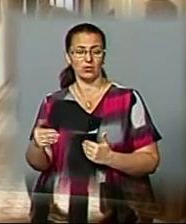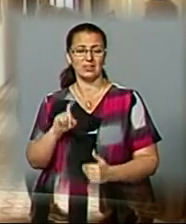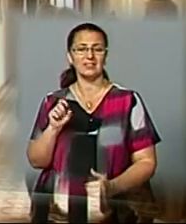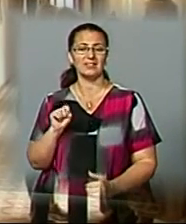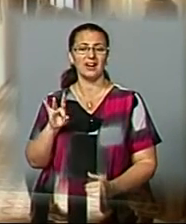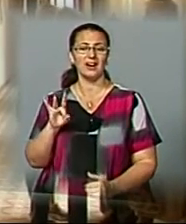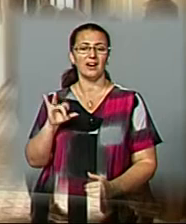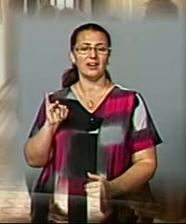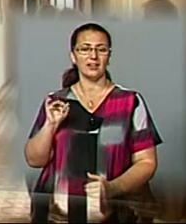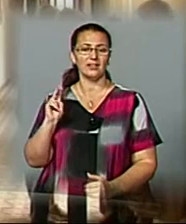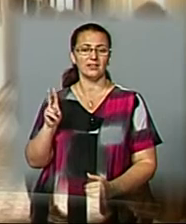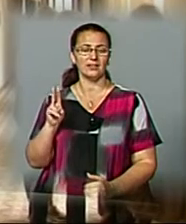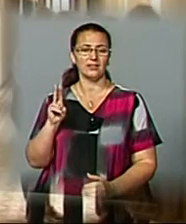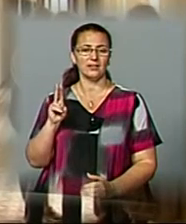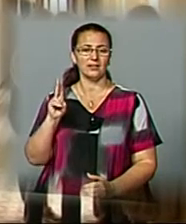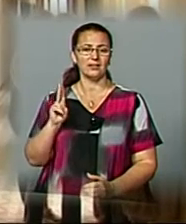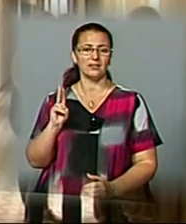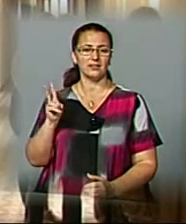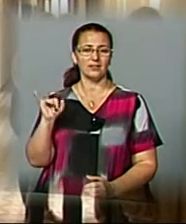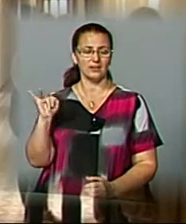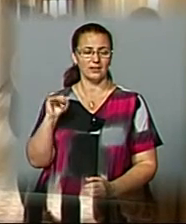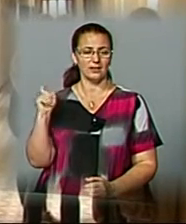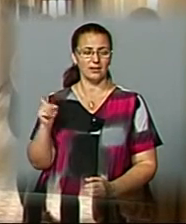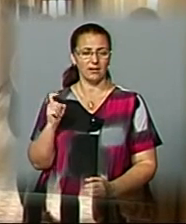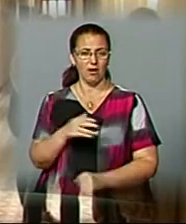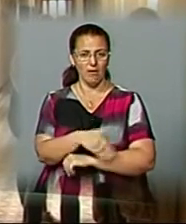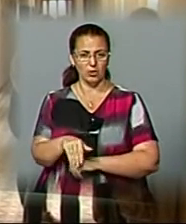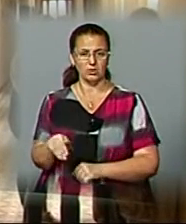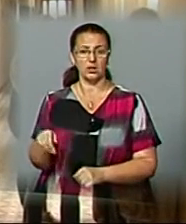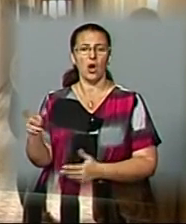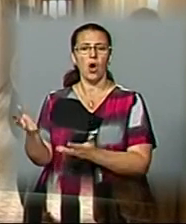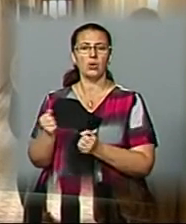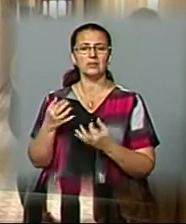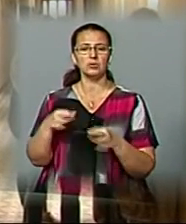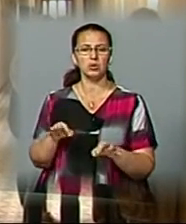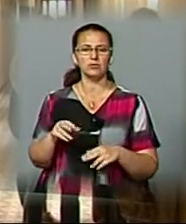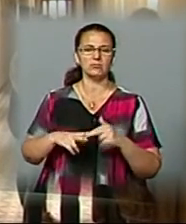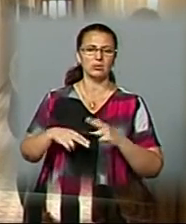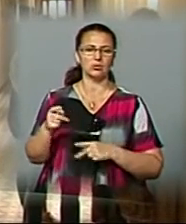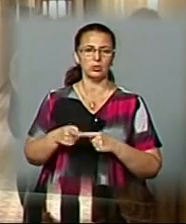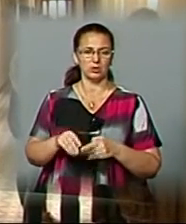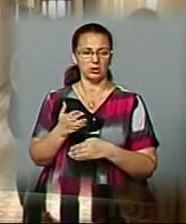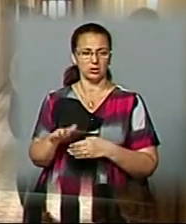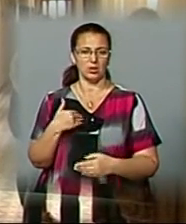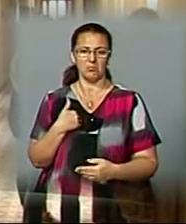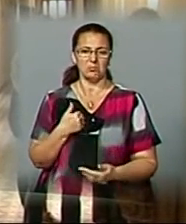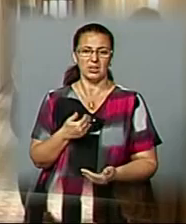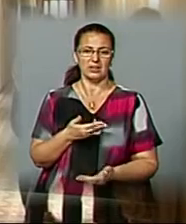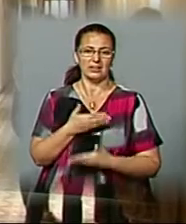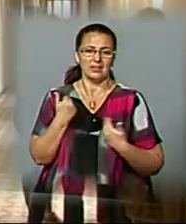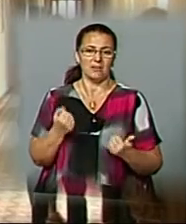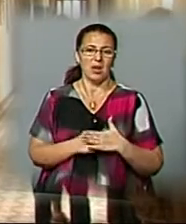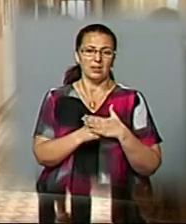Зарицьких, отримали дозвіл Міністерства культури на забудову цієї частини. Відповідно, ми не мали підстав не винести це на виконком,